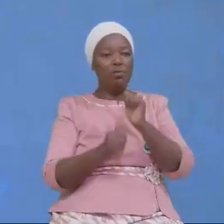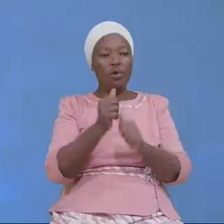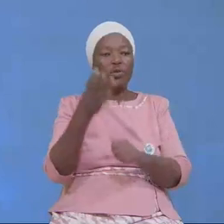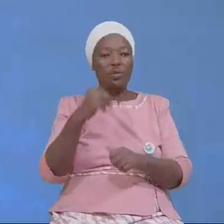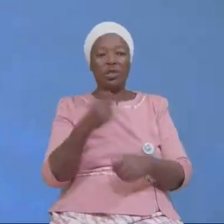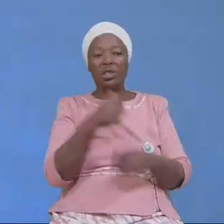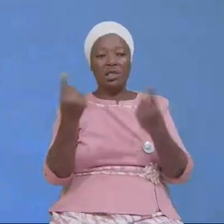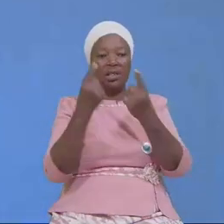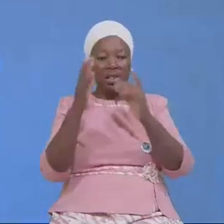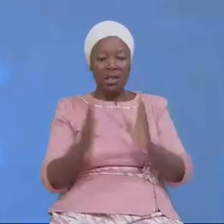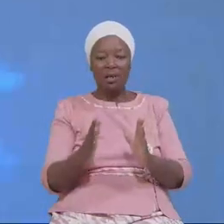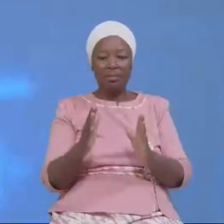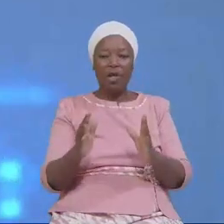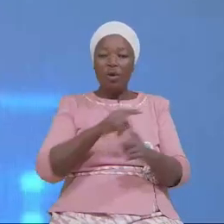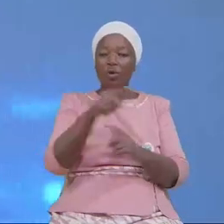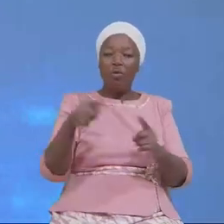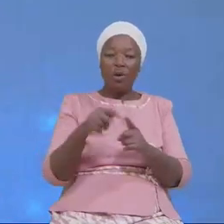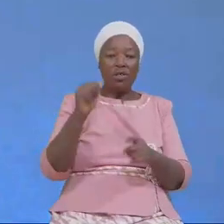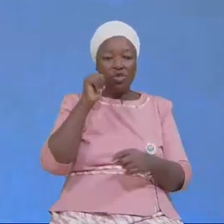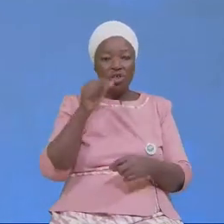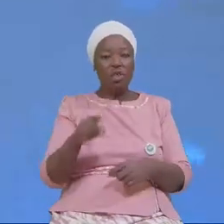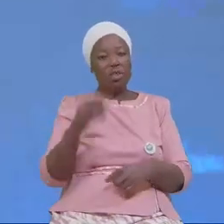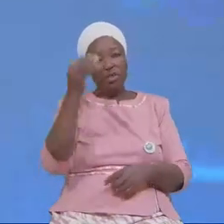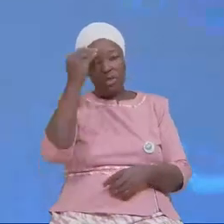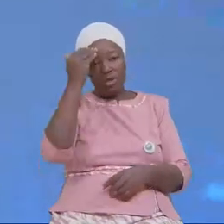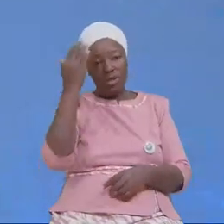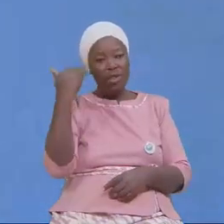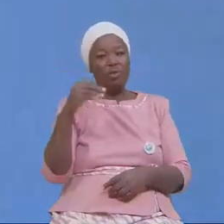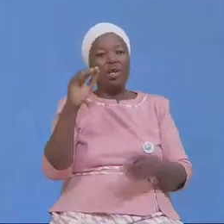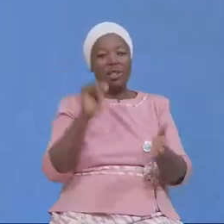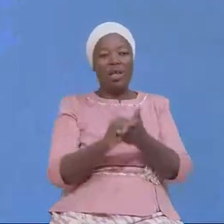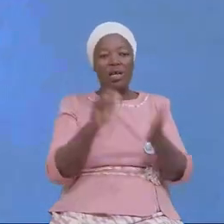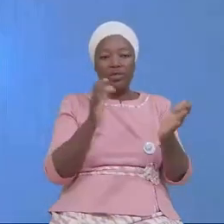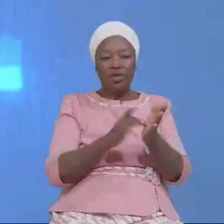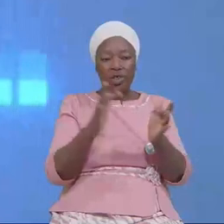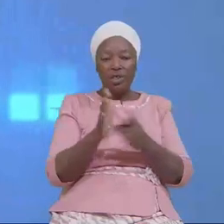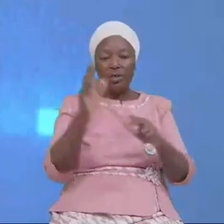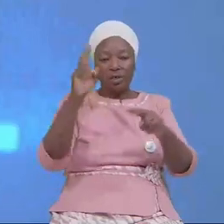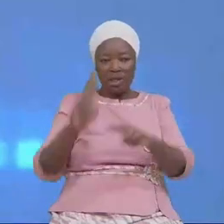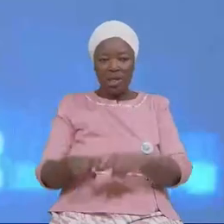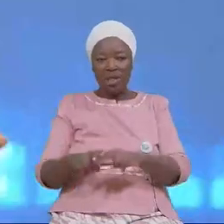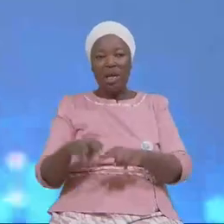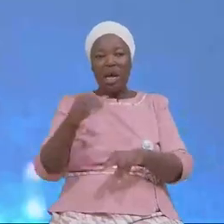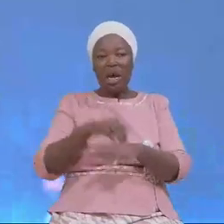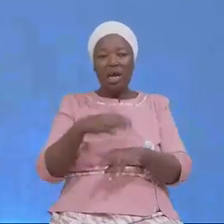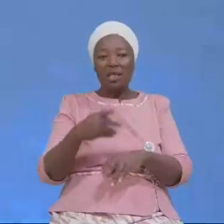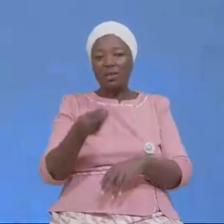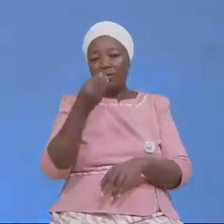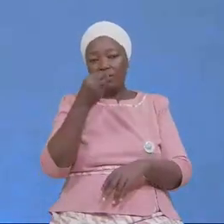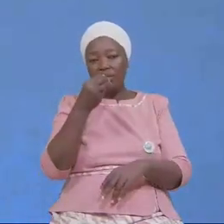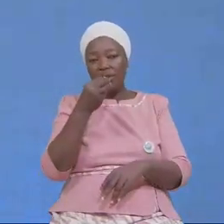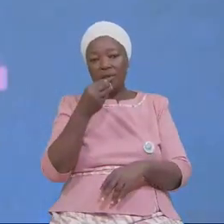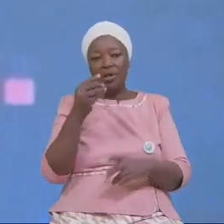trouvait dans la ville. Ayant su qu'il était à table dans la maison